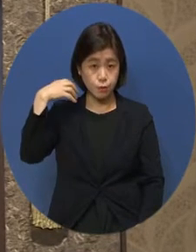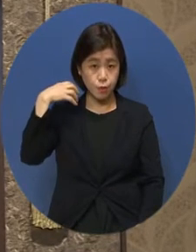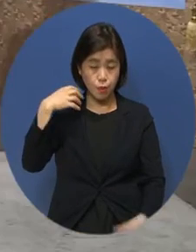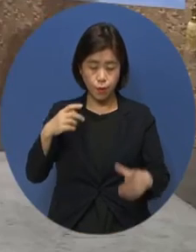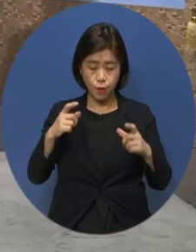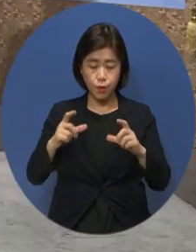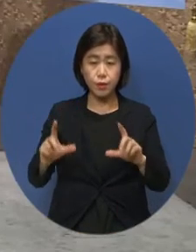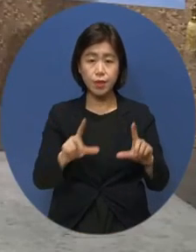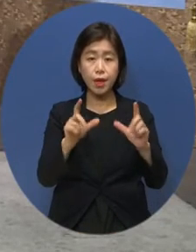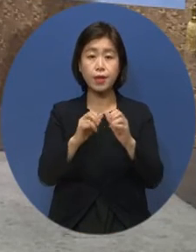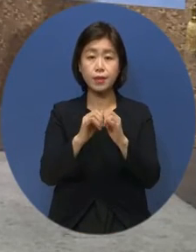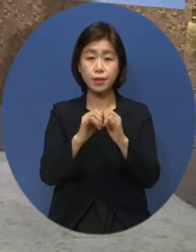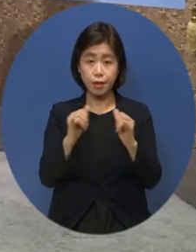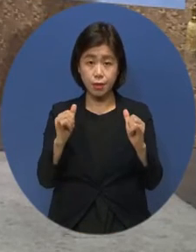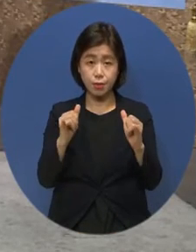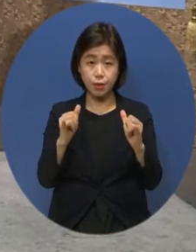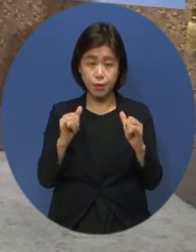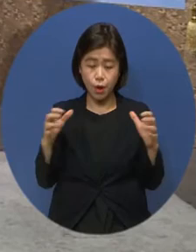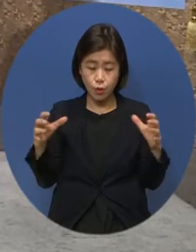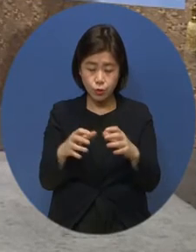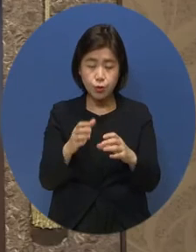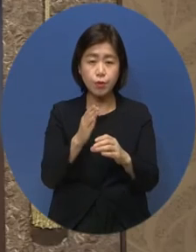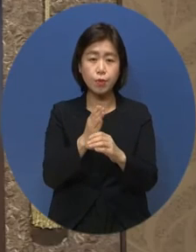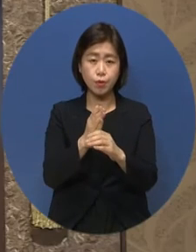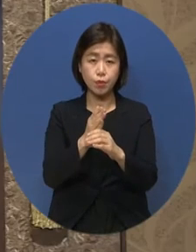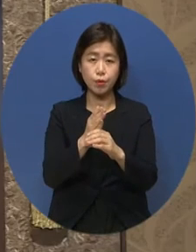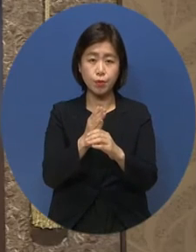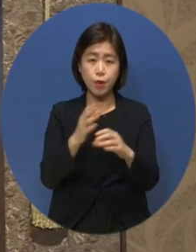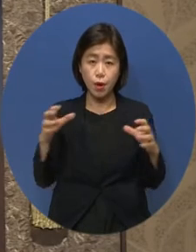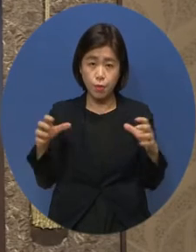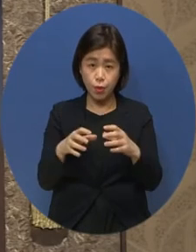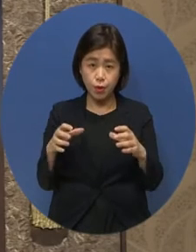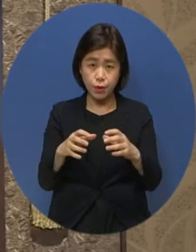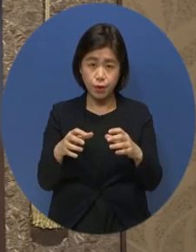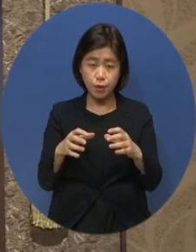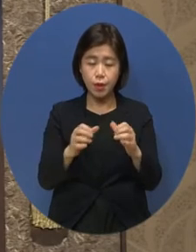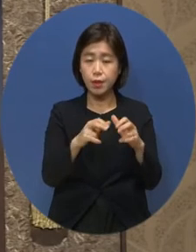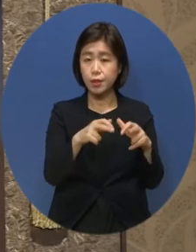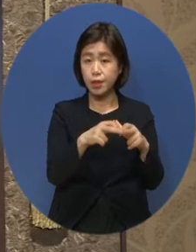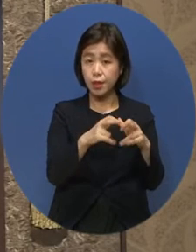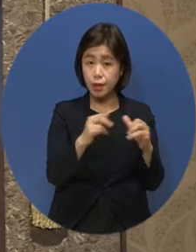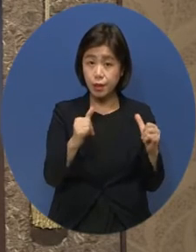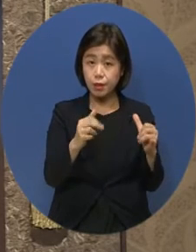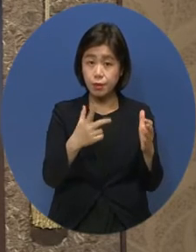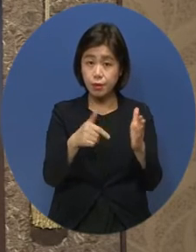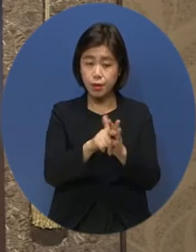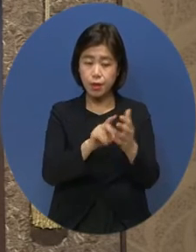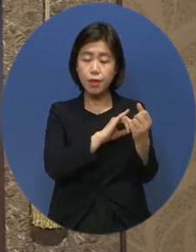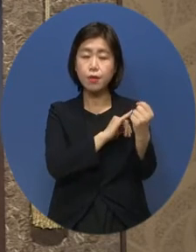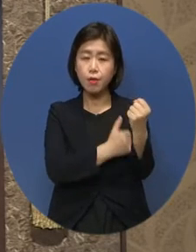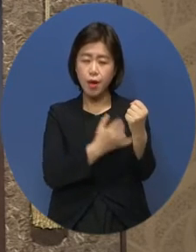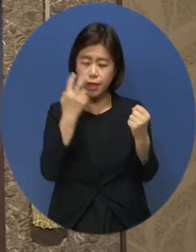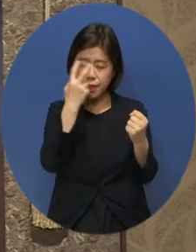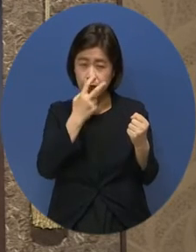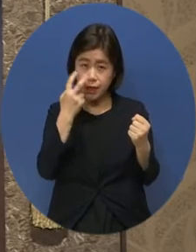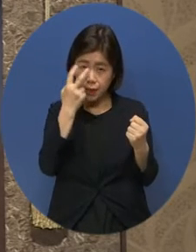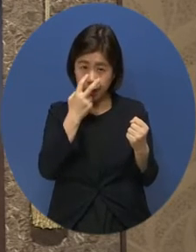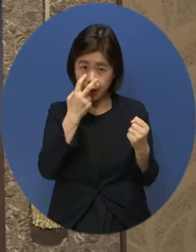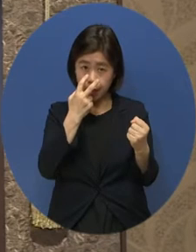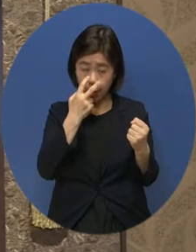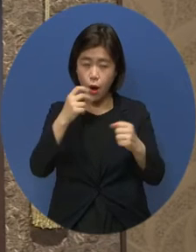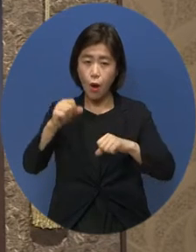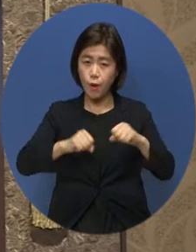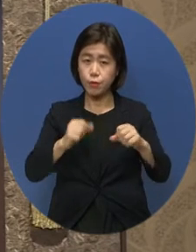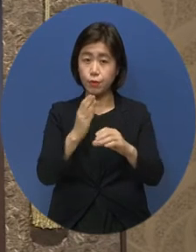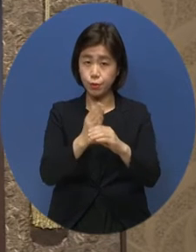심히 너무 단 을 중심으로 아 그들이 콘치 킴이 역할 이런 것들도 선재 많이 하고 있구요 4 장애인 복스 간의 라고